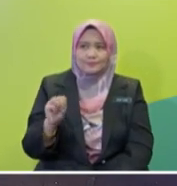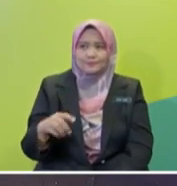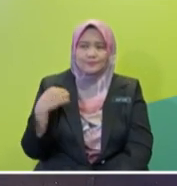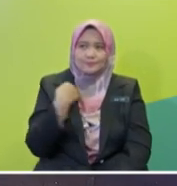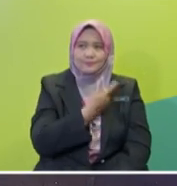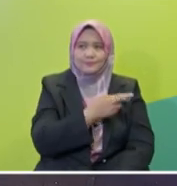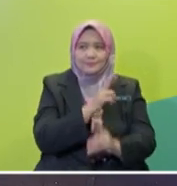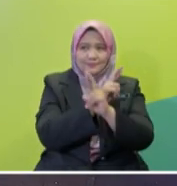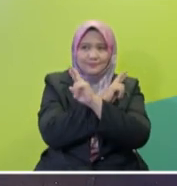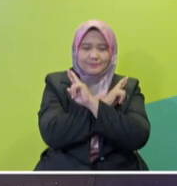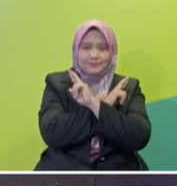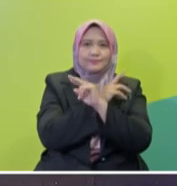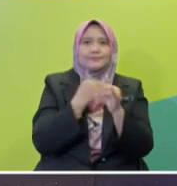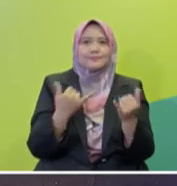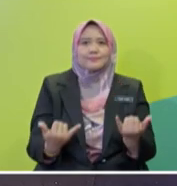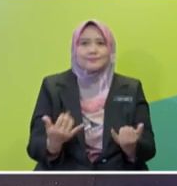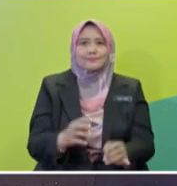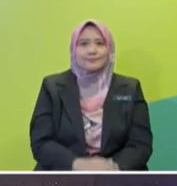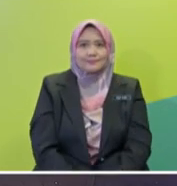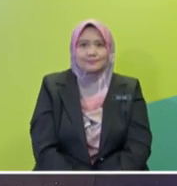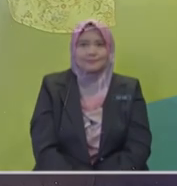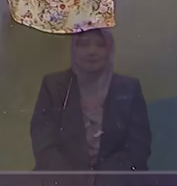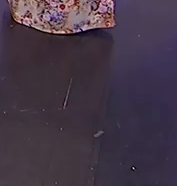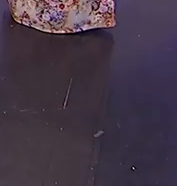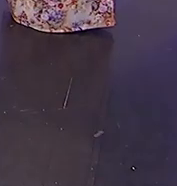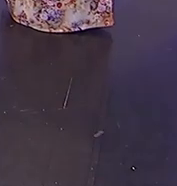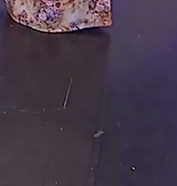kita kembali lagi selama ini